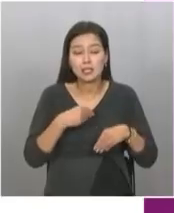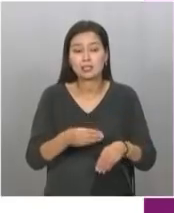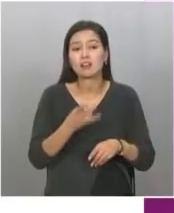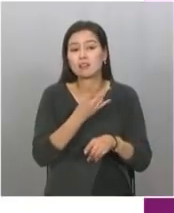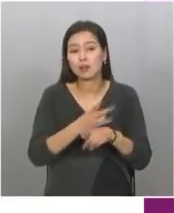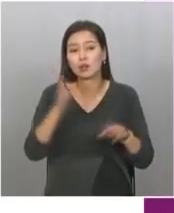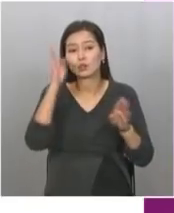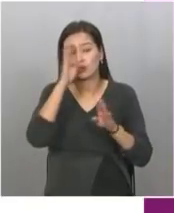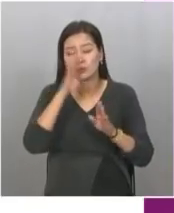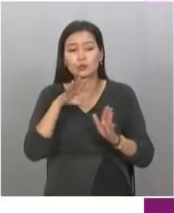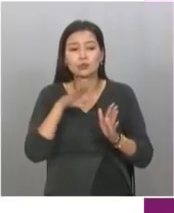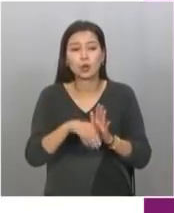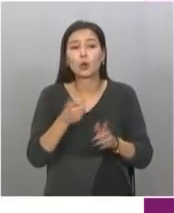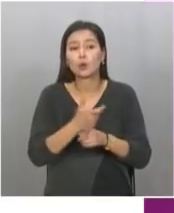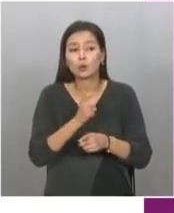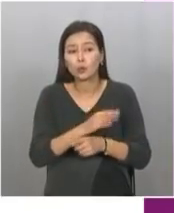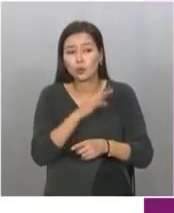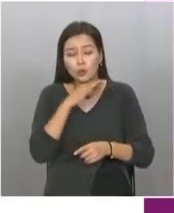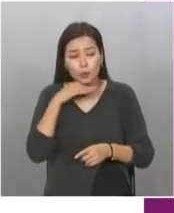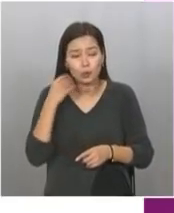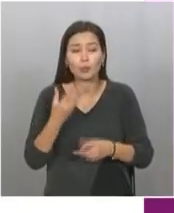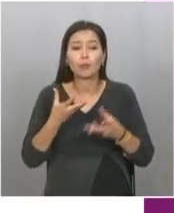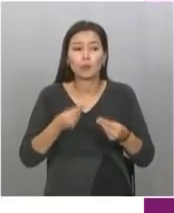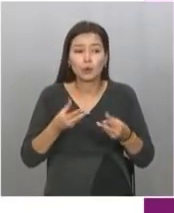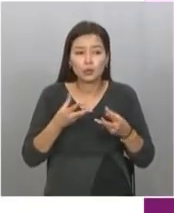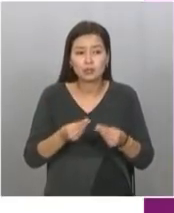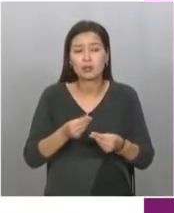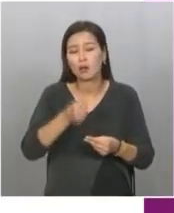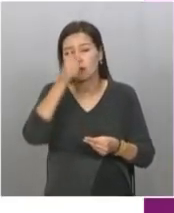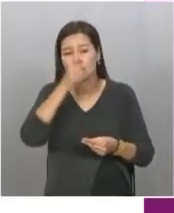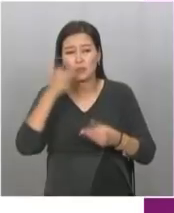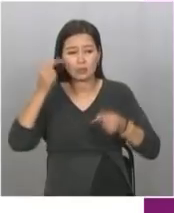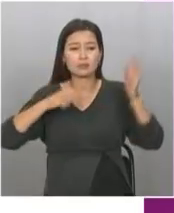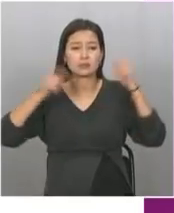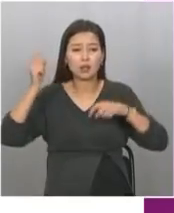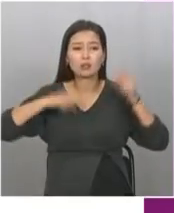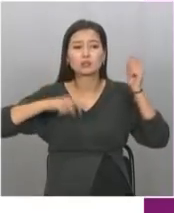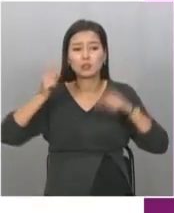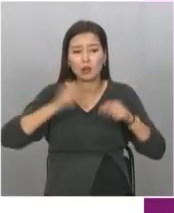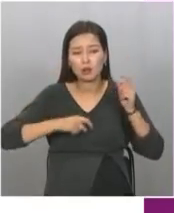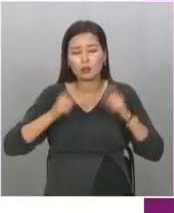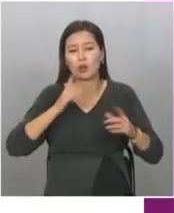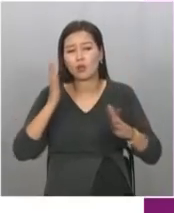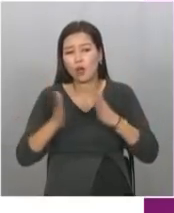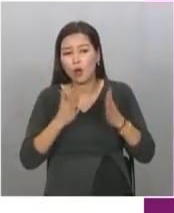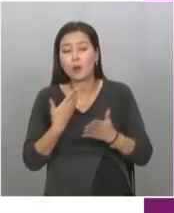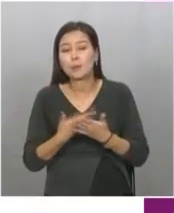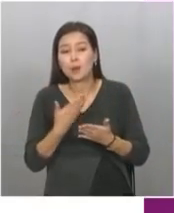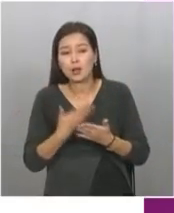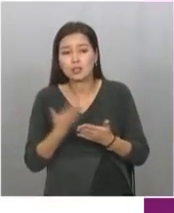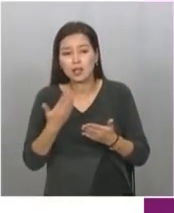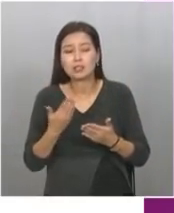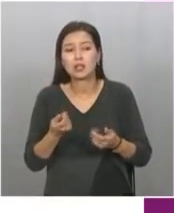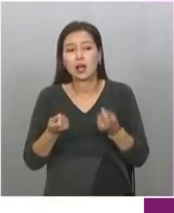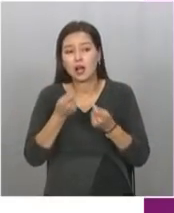табиғи құбылыстар көп. Құрғақшылық, мезгілсіз жауған жаңбыр, дауыл. Мәселен,